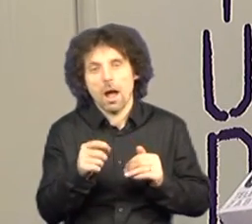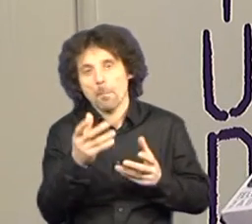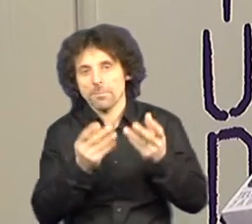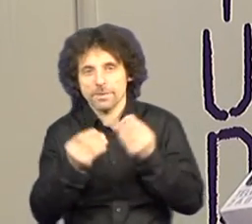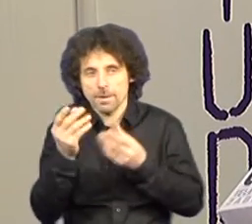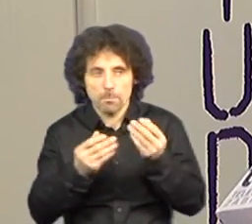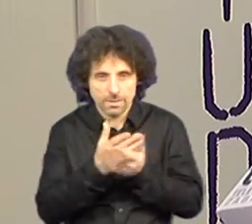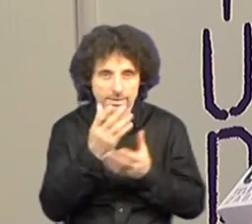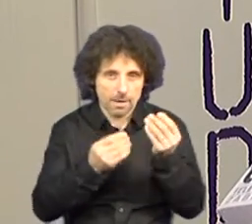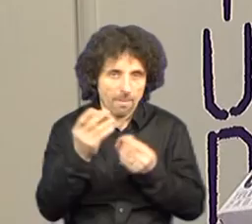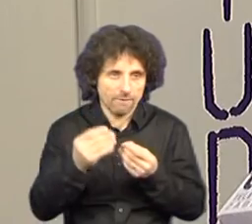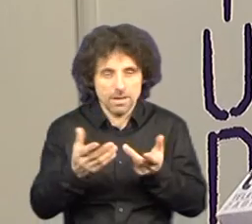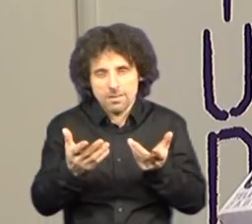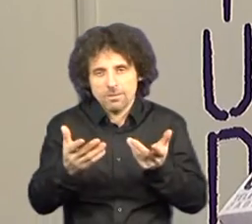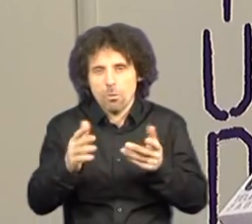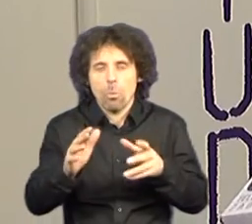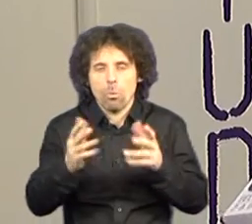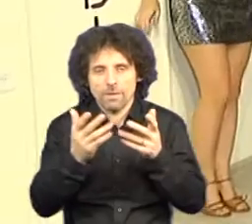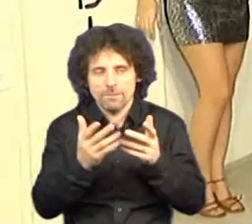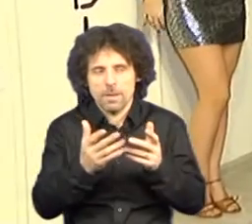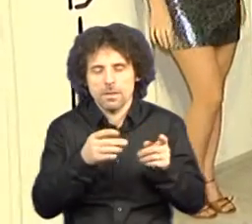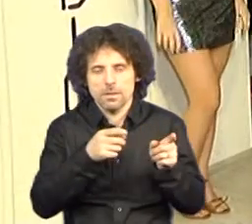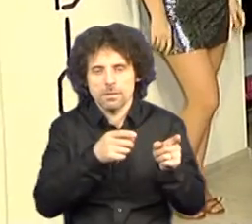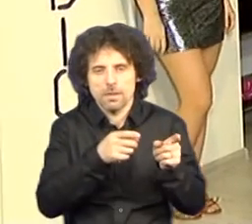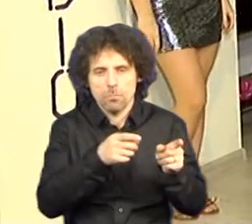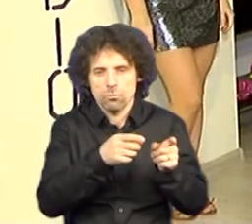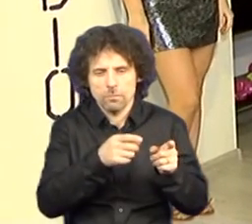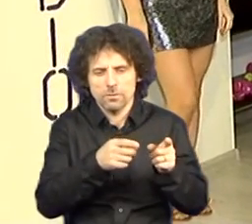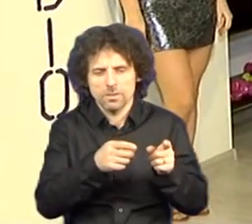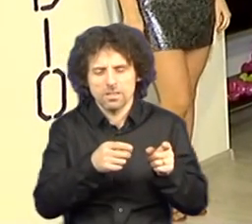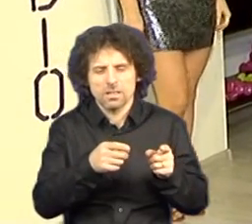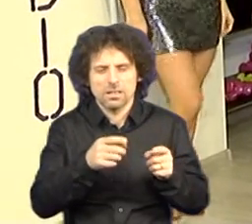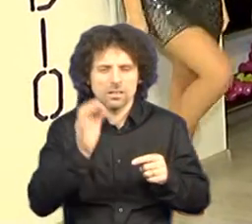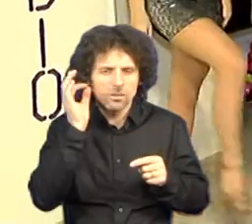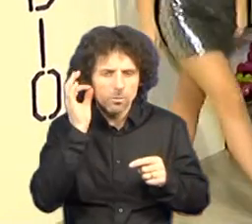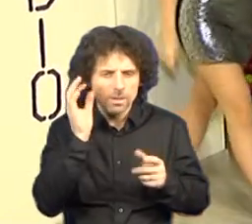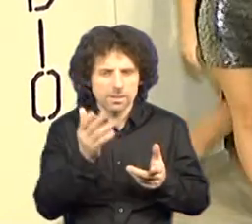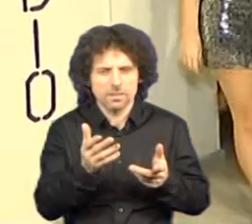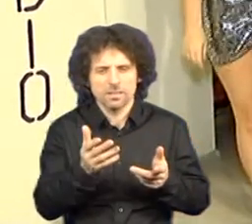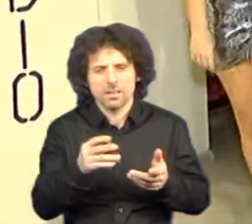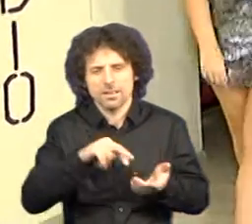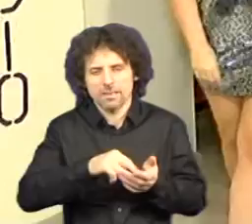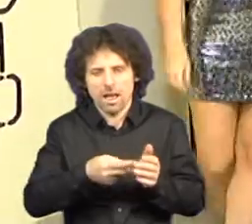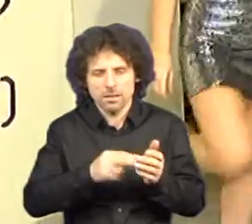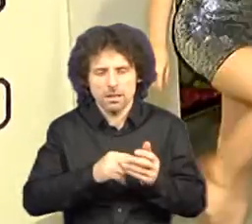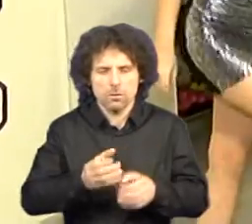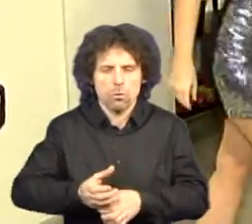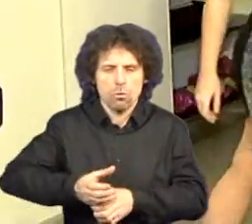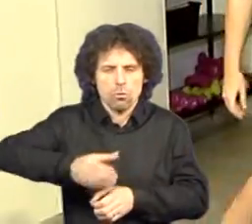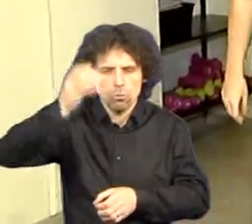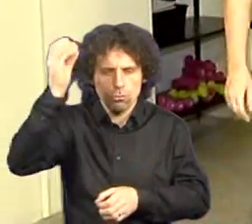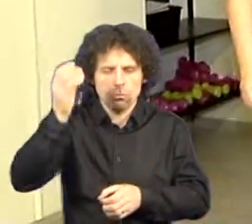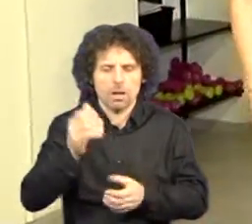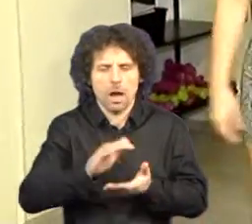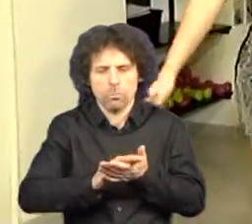odbierane tak na ciepło. Na ciepło, czyli nie na kobieco, dlatego taniec na róże i kreatywne podejście